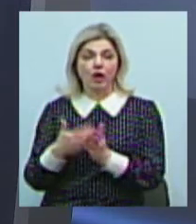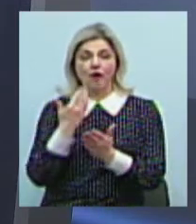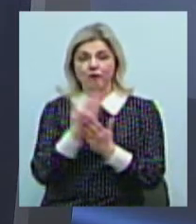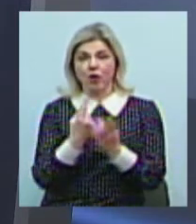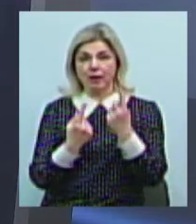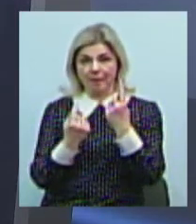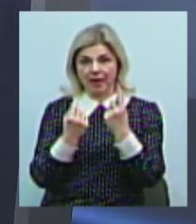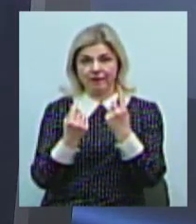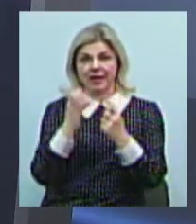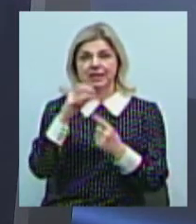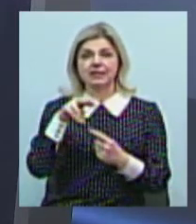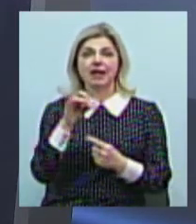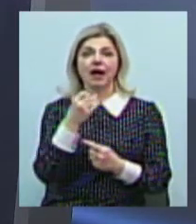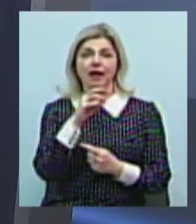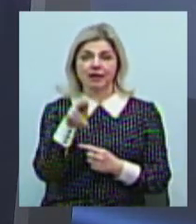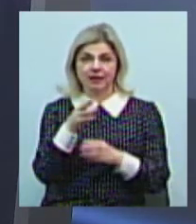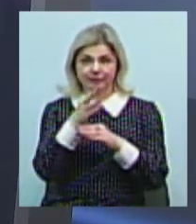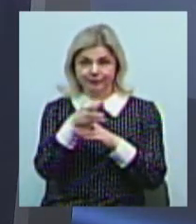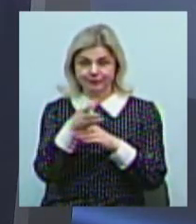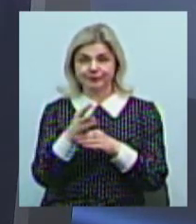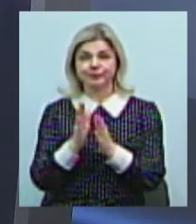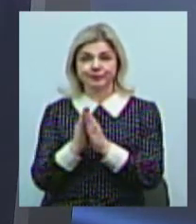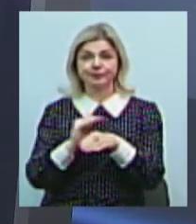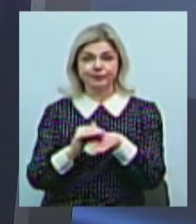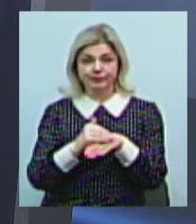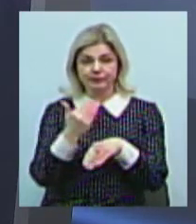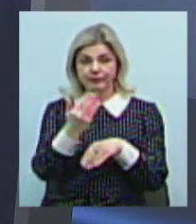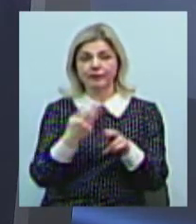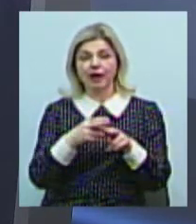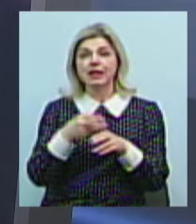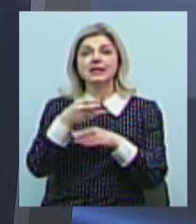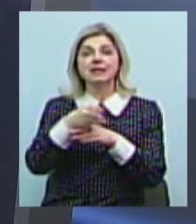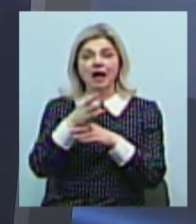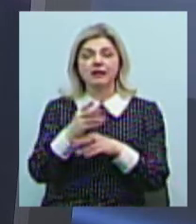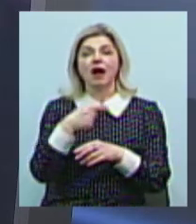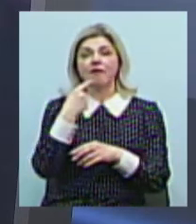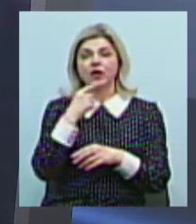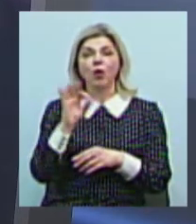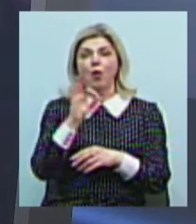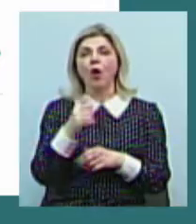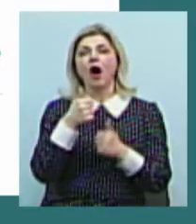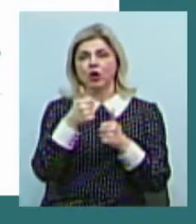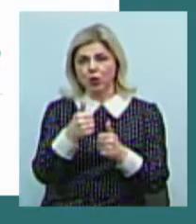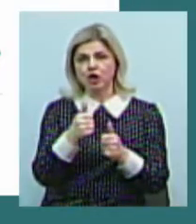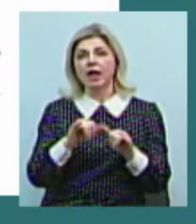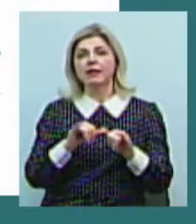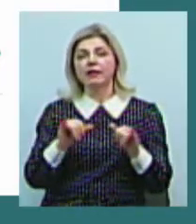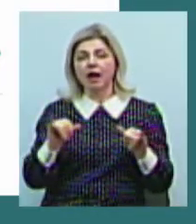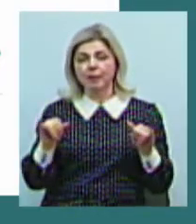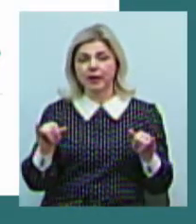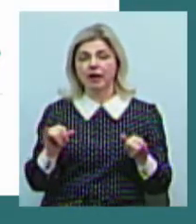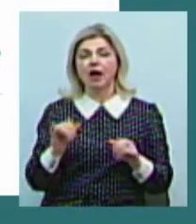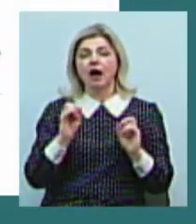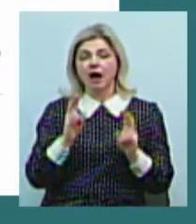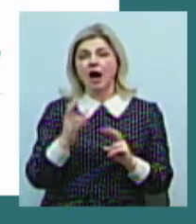перший слайд. Михаїл, будь ласка. Перший слайд говорить якраз більше о позитивній динаміці, о тому, як